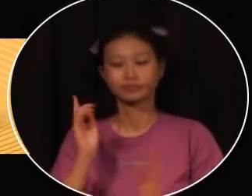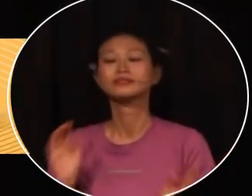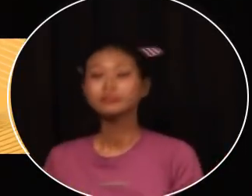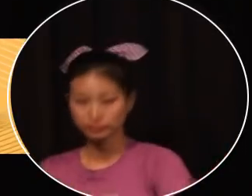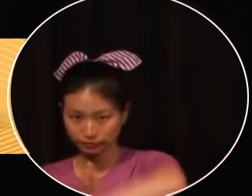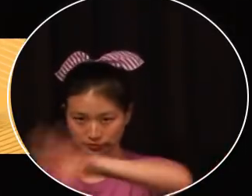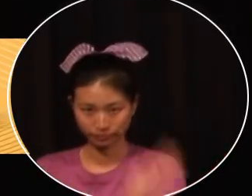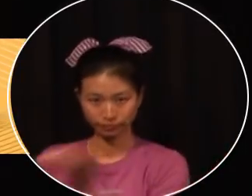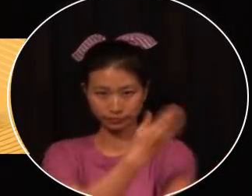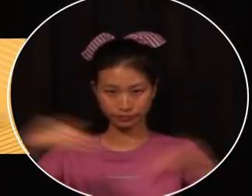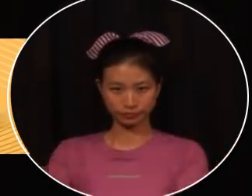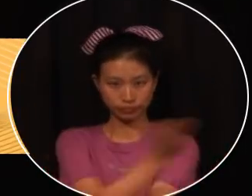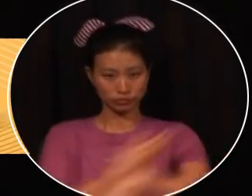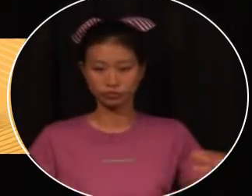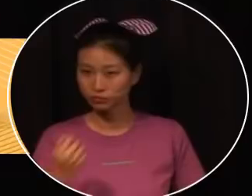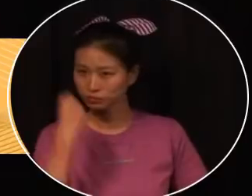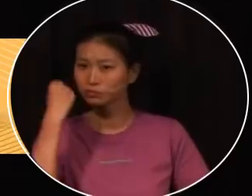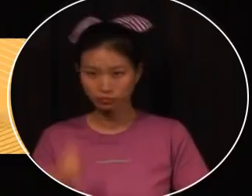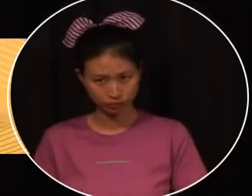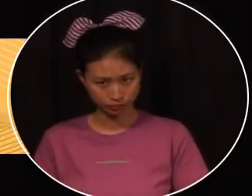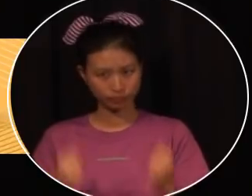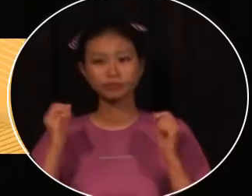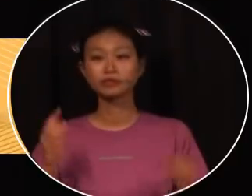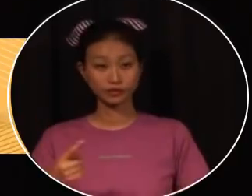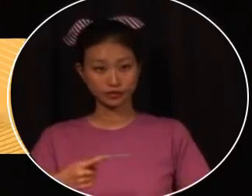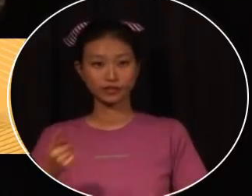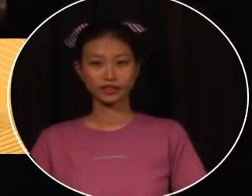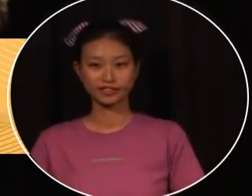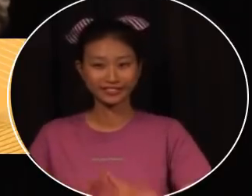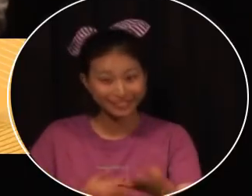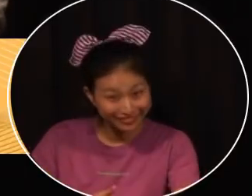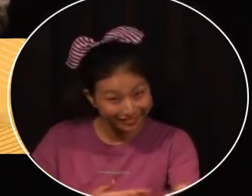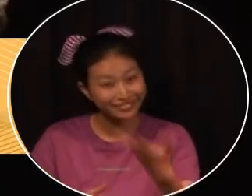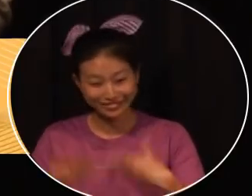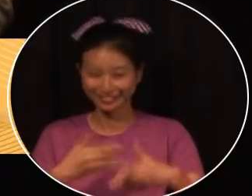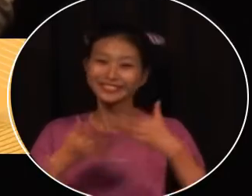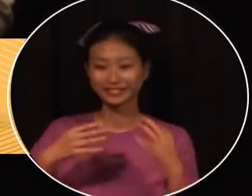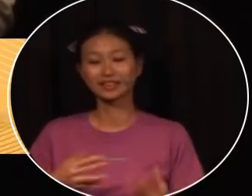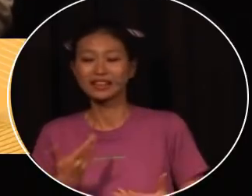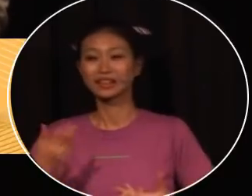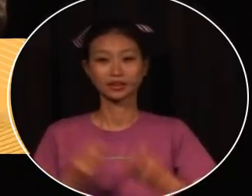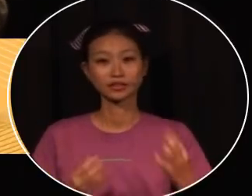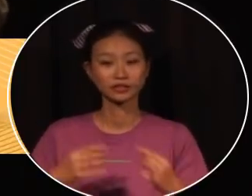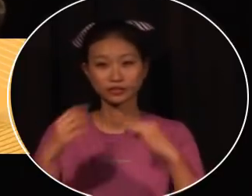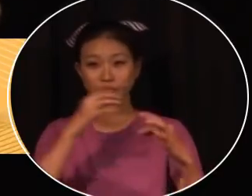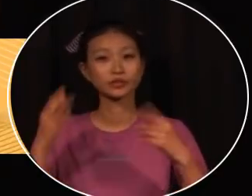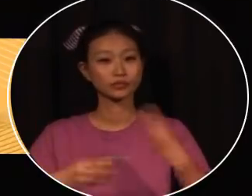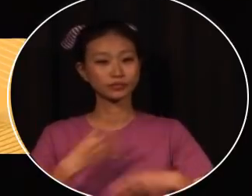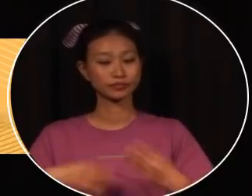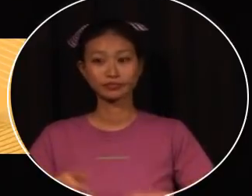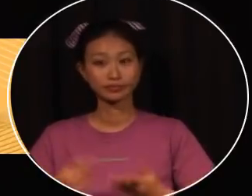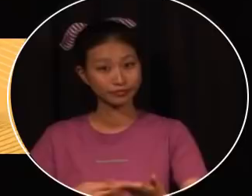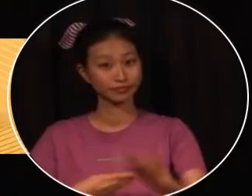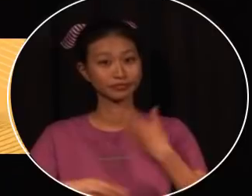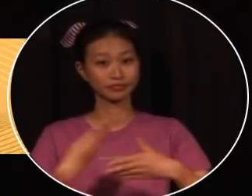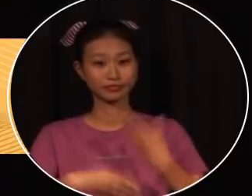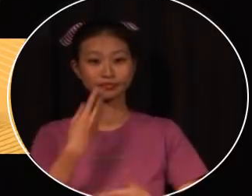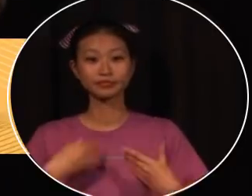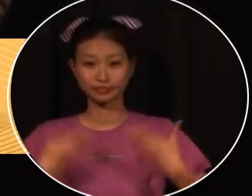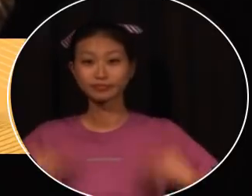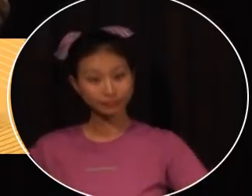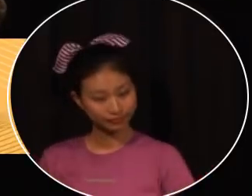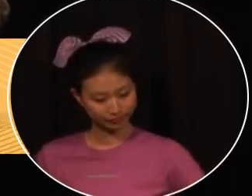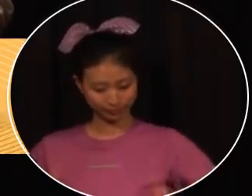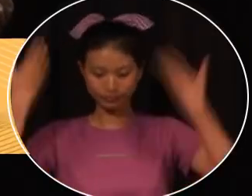的学校，缺乏竞争力，出去之后失去了国际其实的竞争力。所以呢，为了解决这样子的事